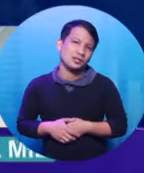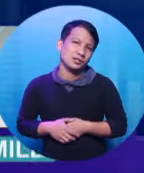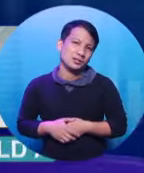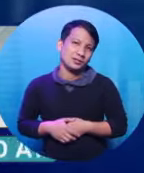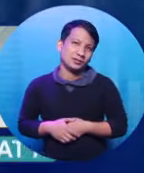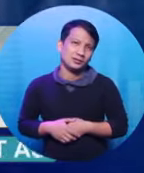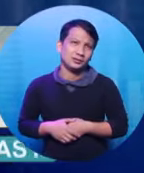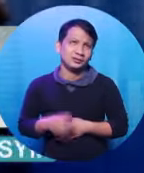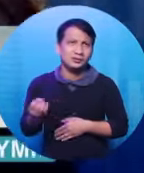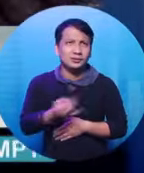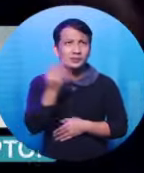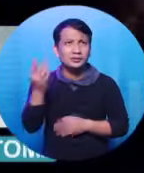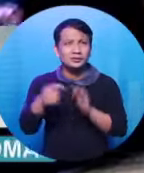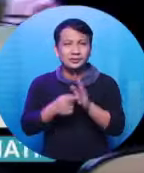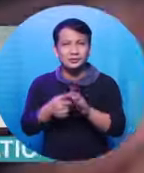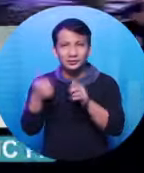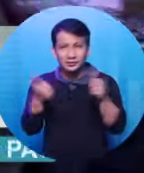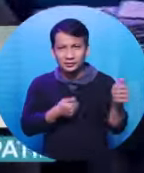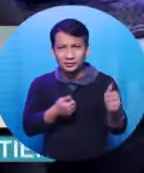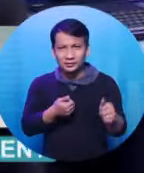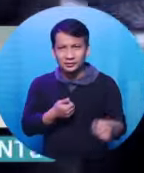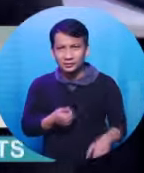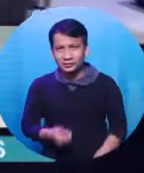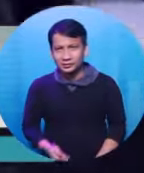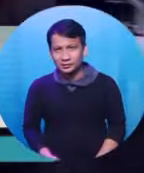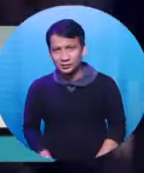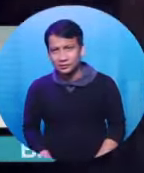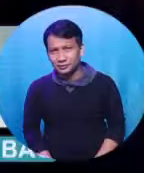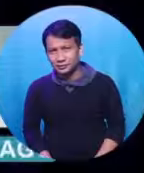Okay! At ilan naman followers? Maxima!